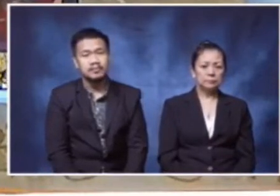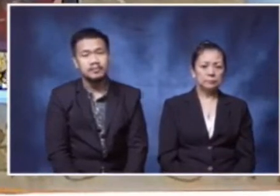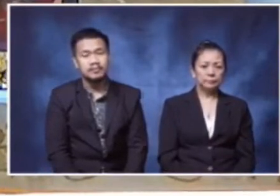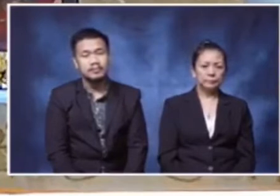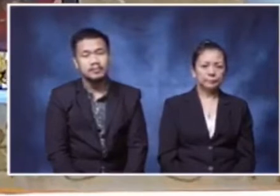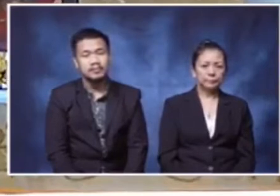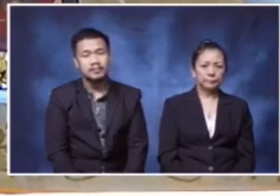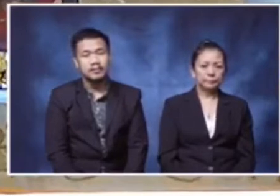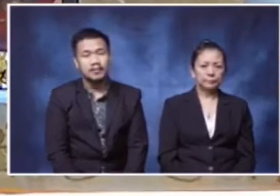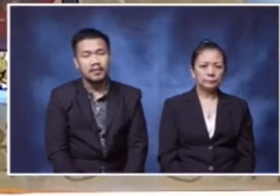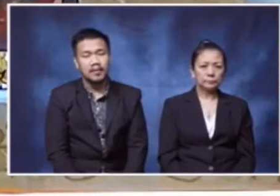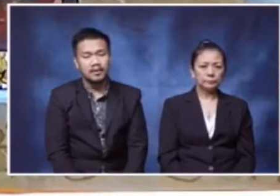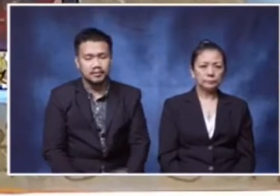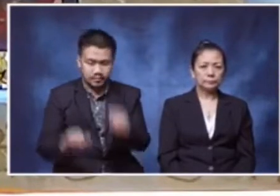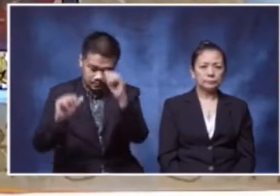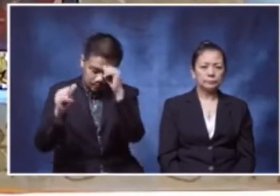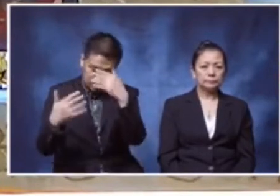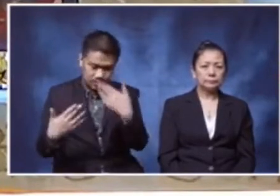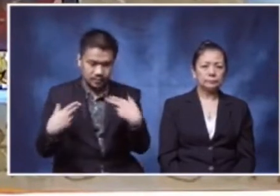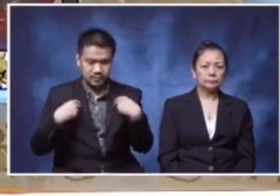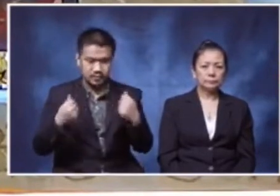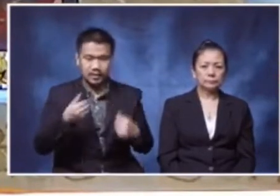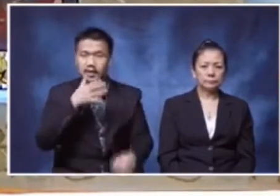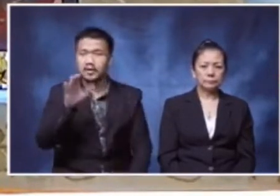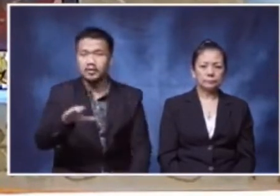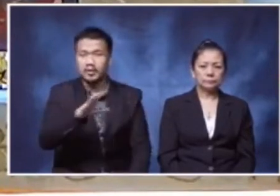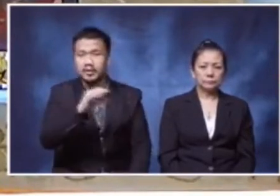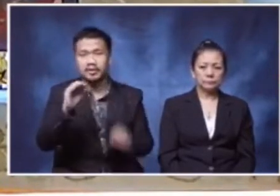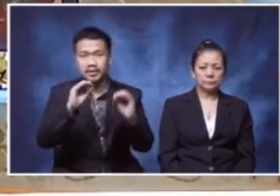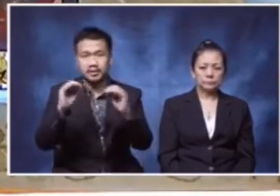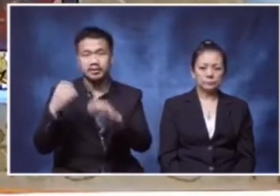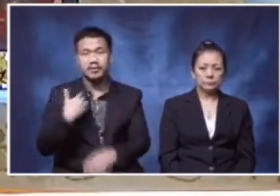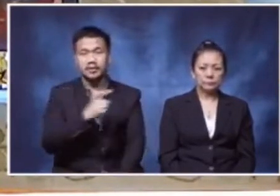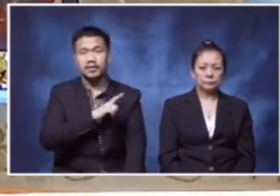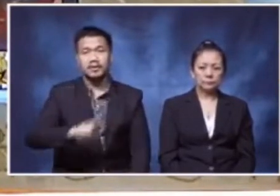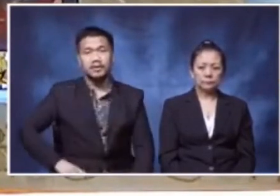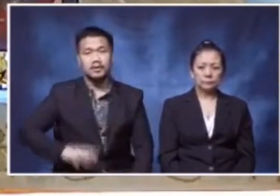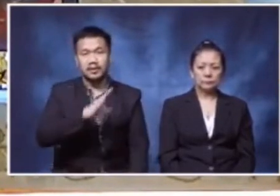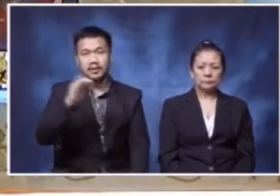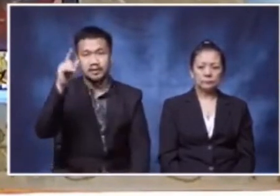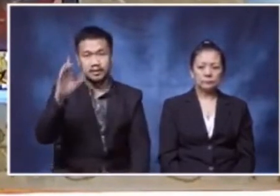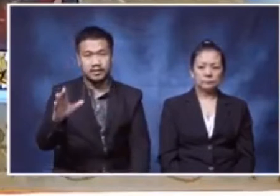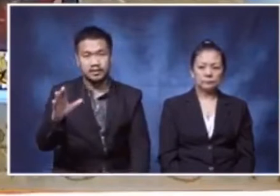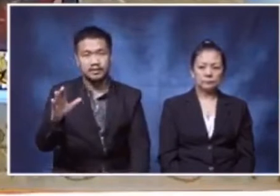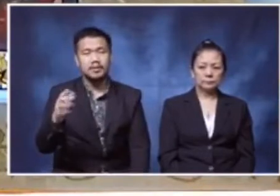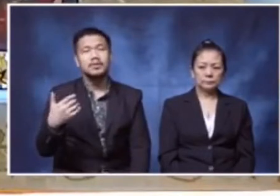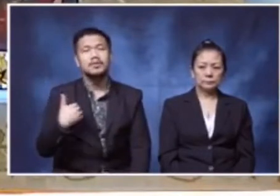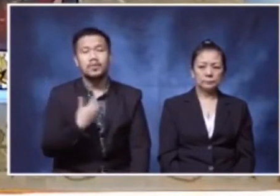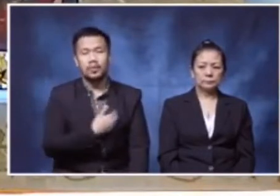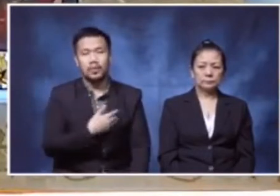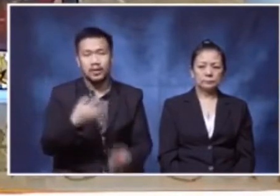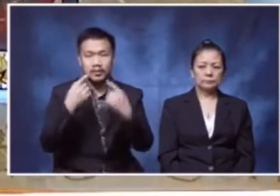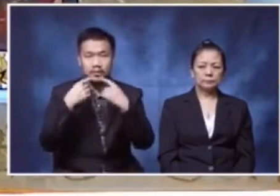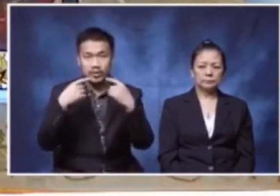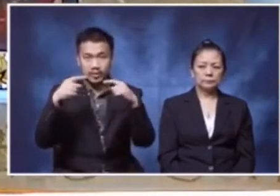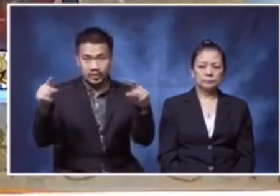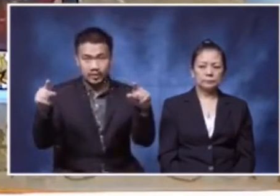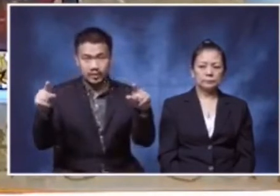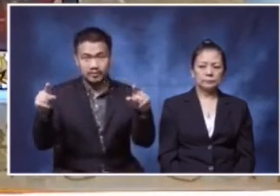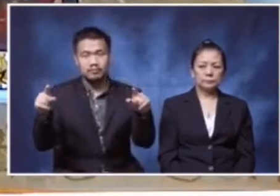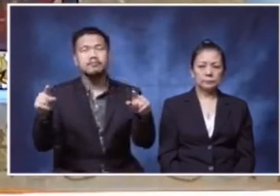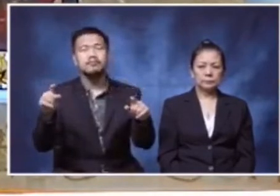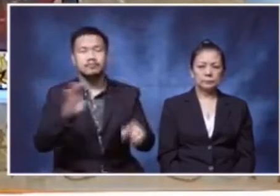Sa tagubili ng manakagagaling na utos at turo ni Jesus na Panginoon natin at Diyos, ipahayag natin ng